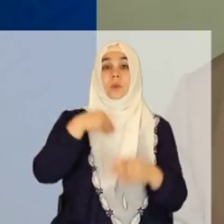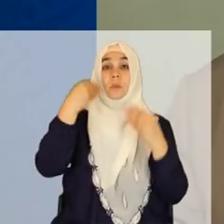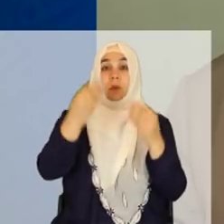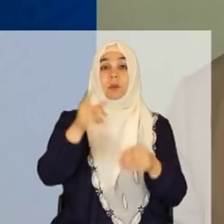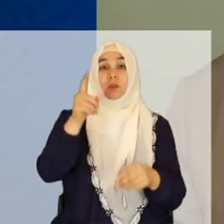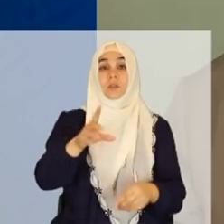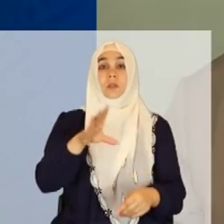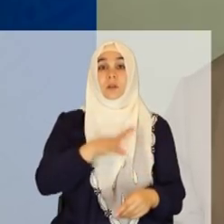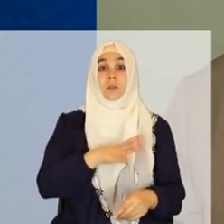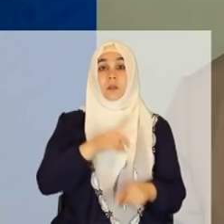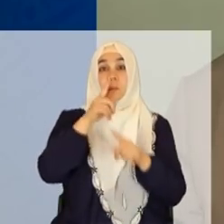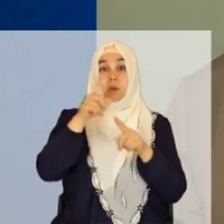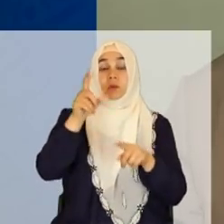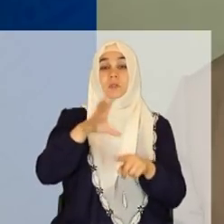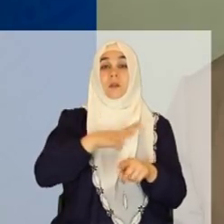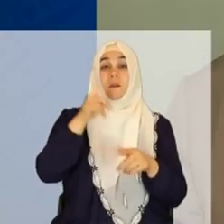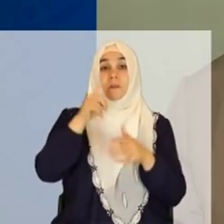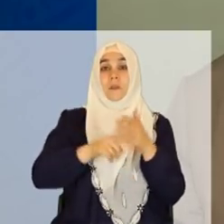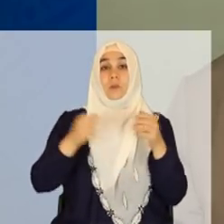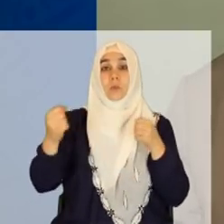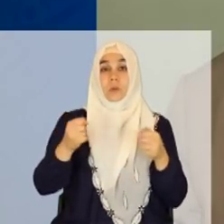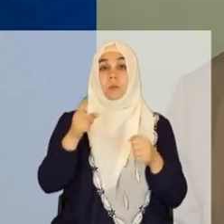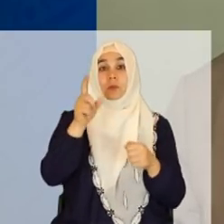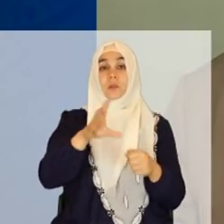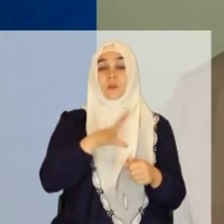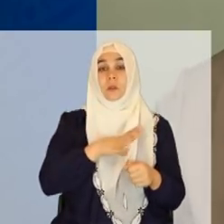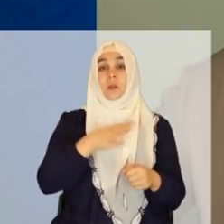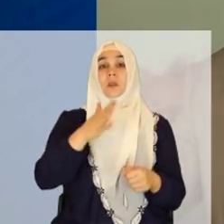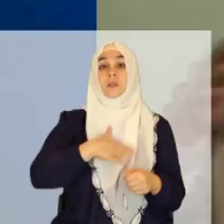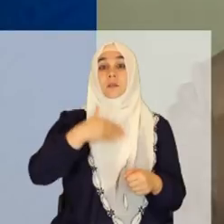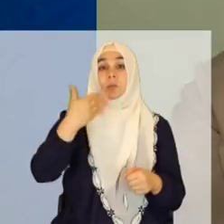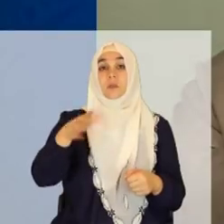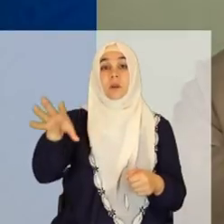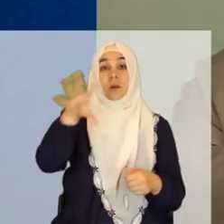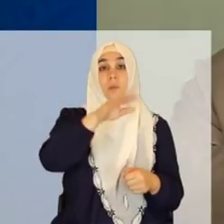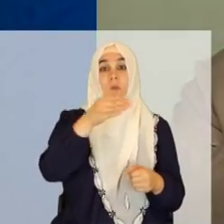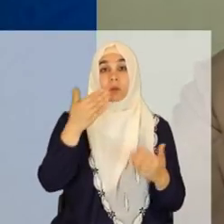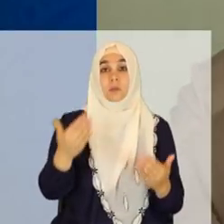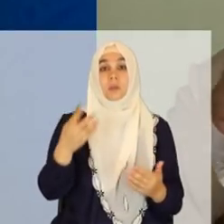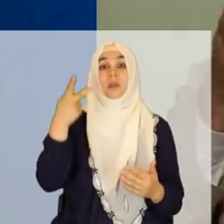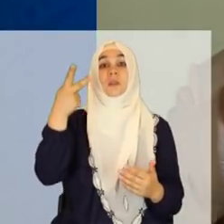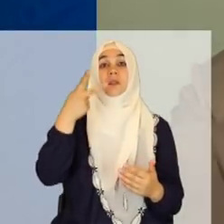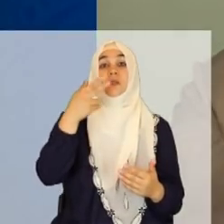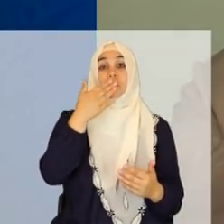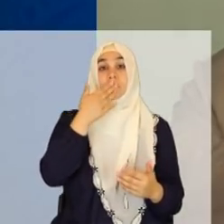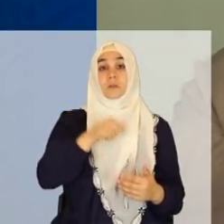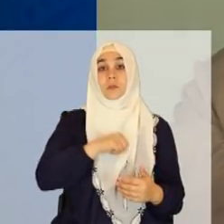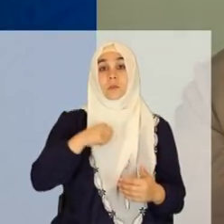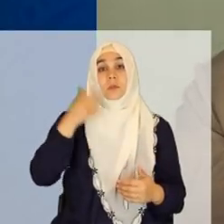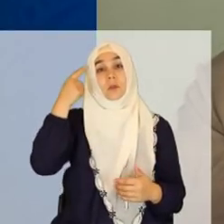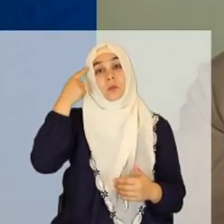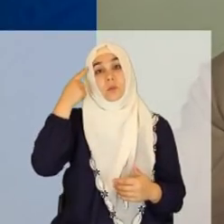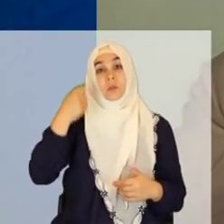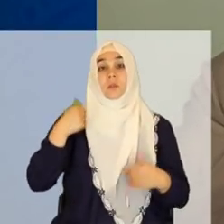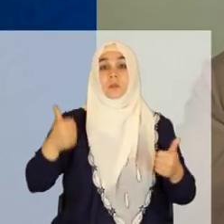bergan kishilarga sazovor bo'ladigan holat bo'ladi. Lekin siz bilan biz hammamiz ikkinchi darajali ro'zani ko'zlashimiz